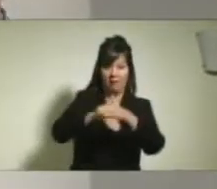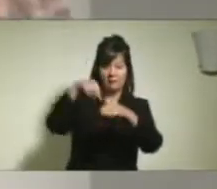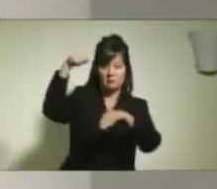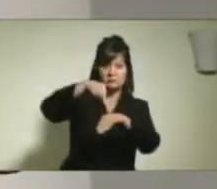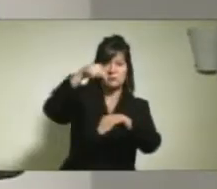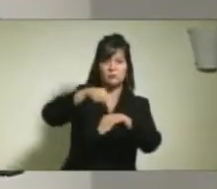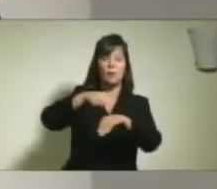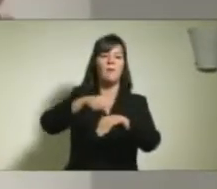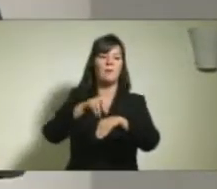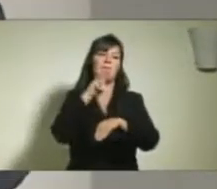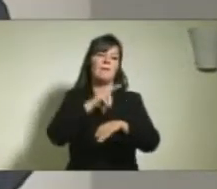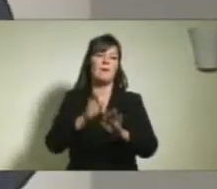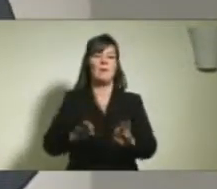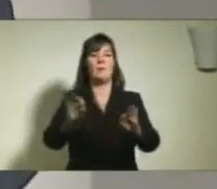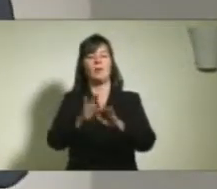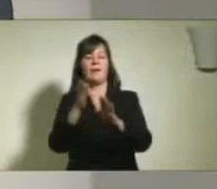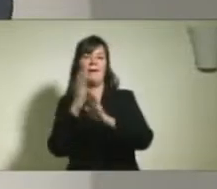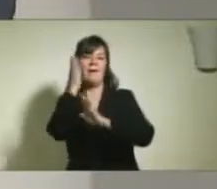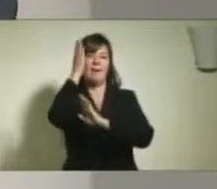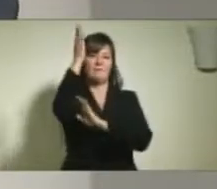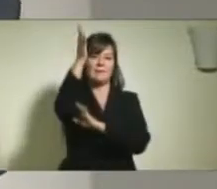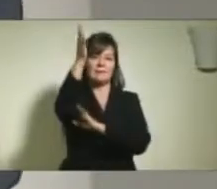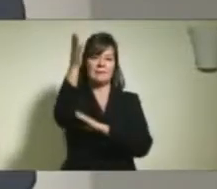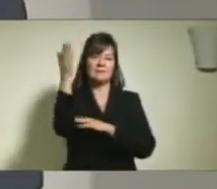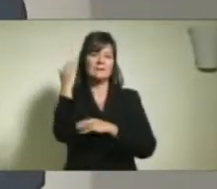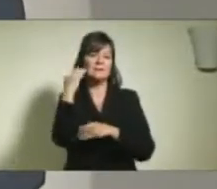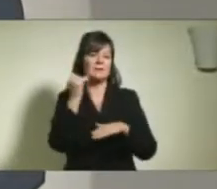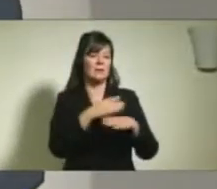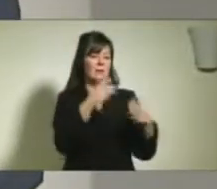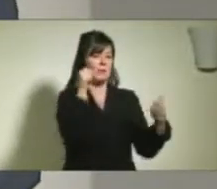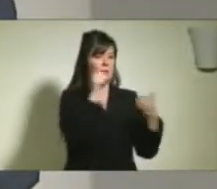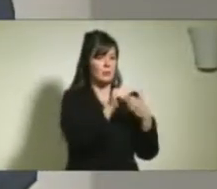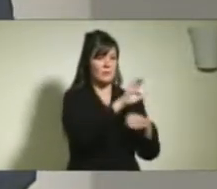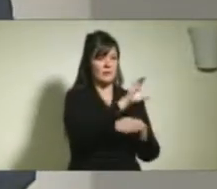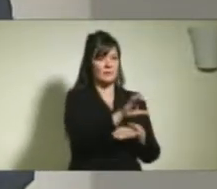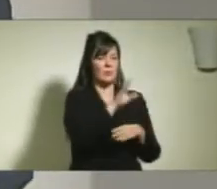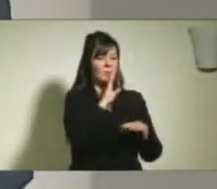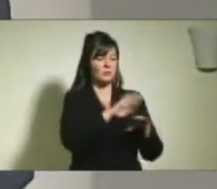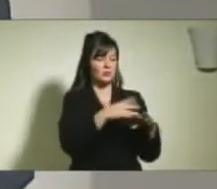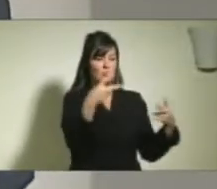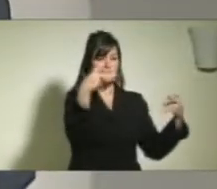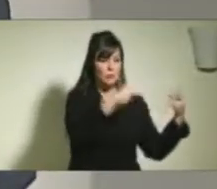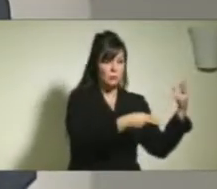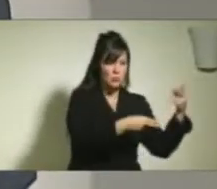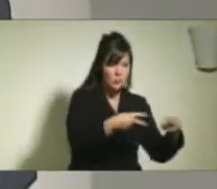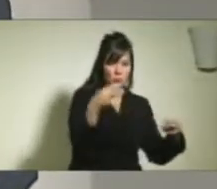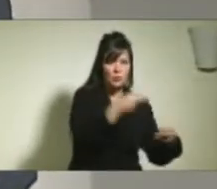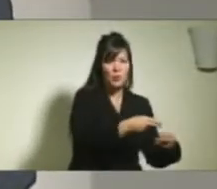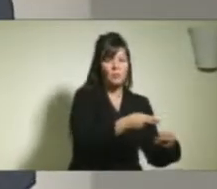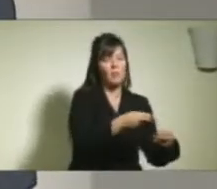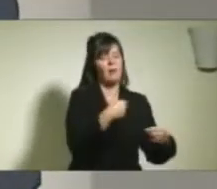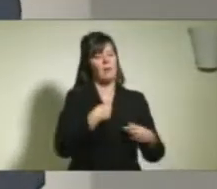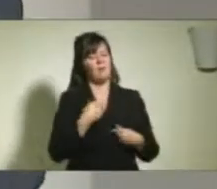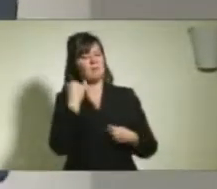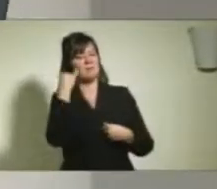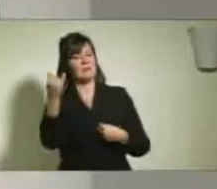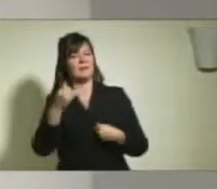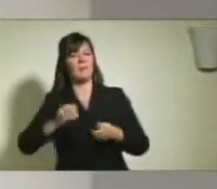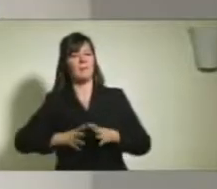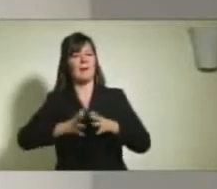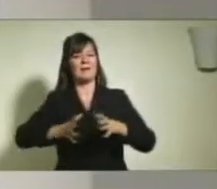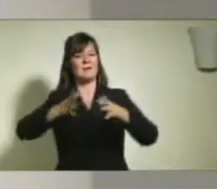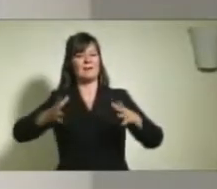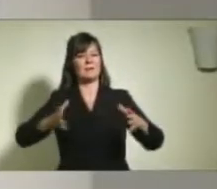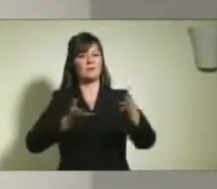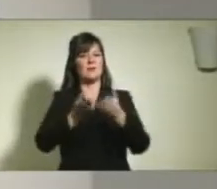disons, face à Poste Canada qui parle de coupure, nous, on a développé la question de l'expansion des services. On a dans le fond,